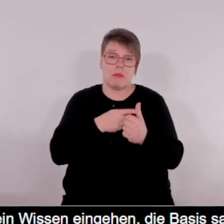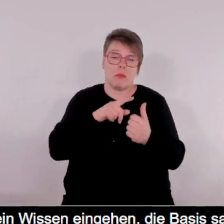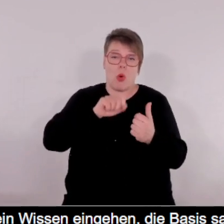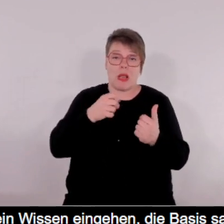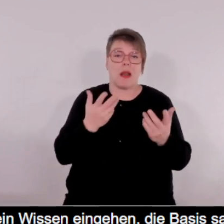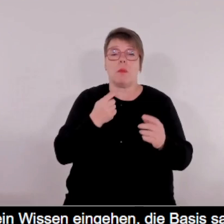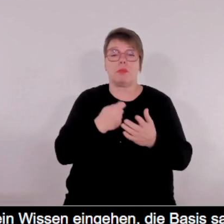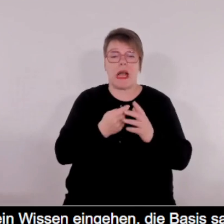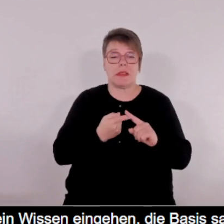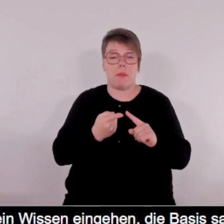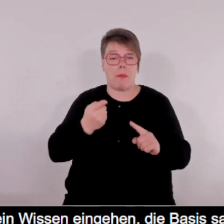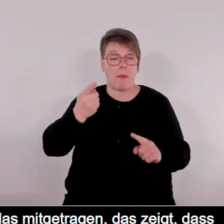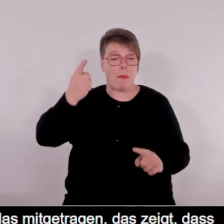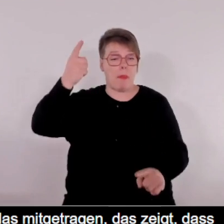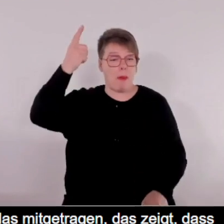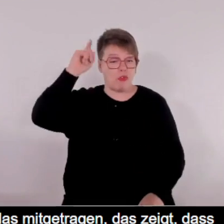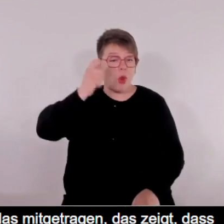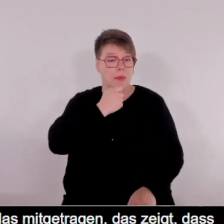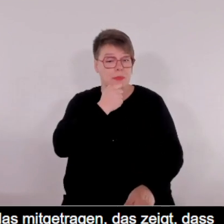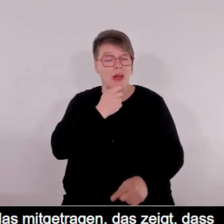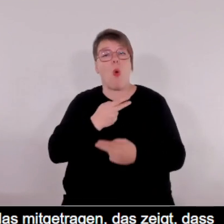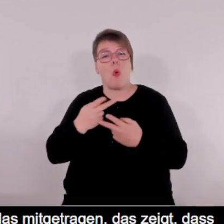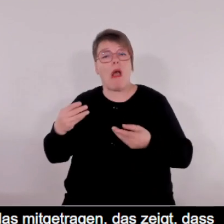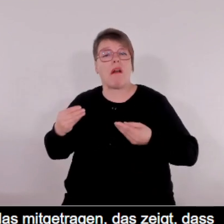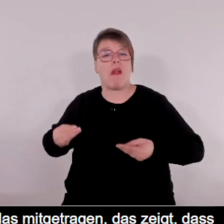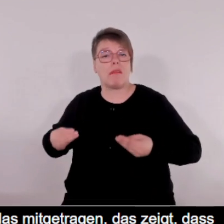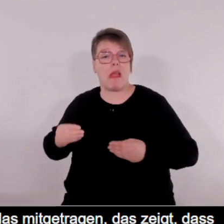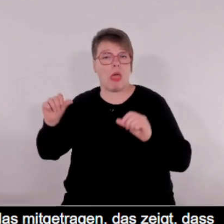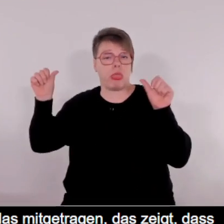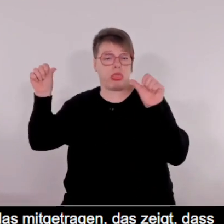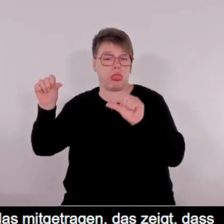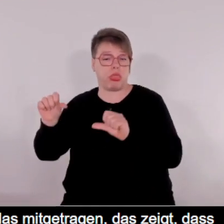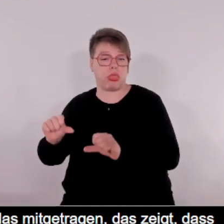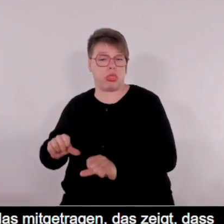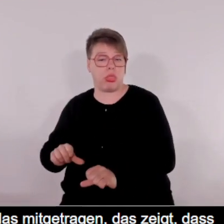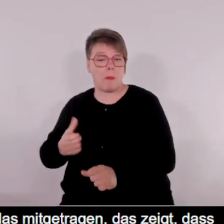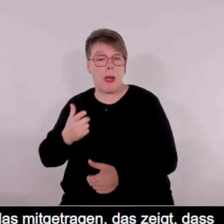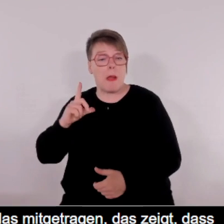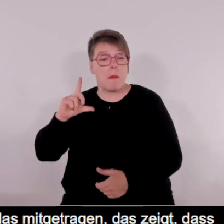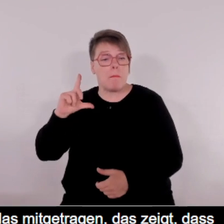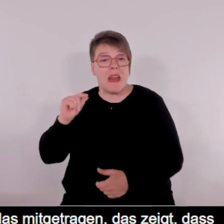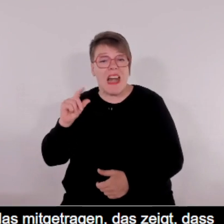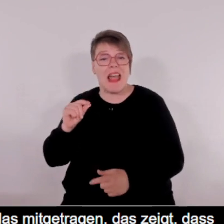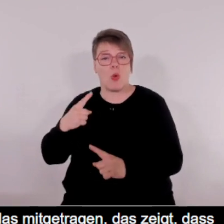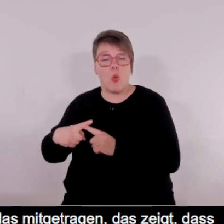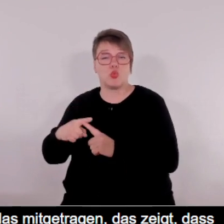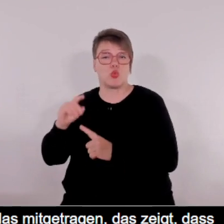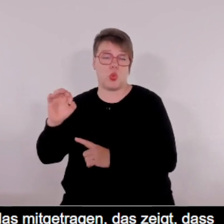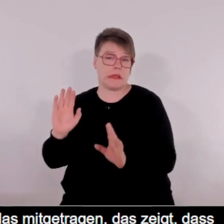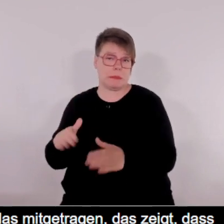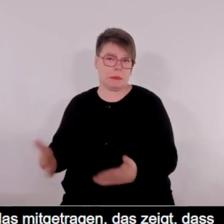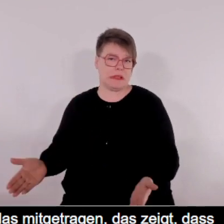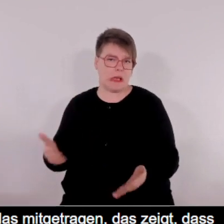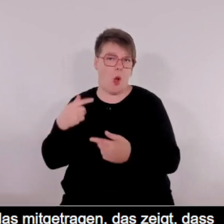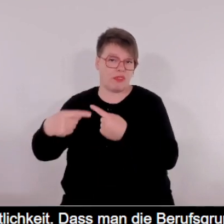Bauern im Regen stehen lässt. Und dieses Thema Agrardiesel ist eben in meinen Augen eine Kriegserklärung an die Landwirte. Die verstehen